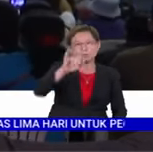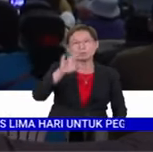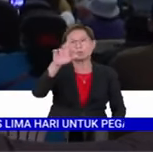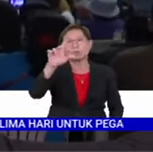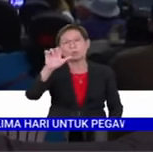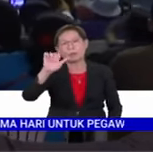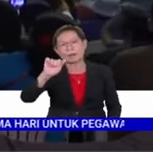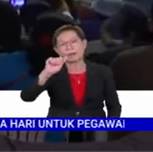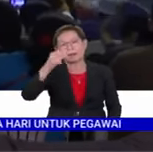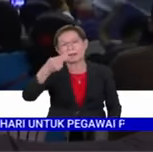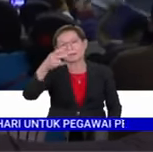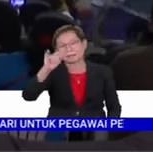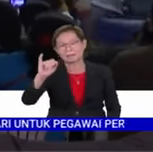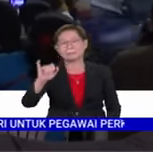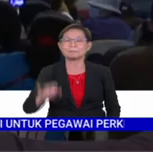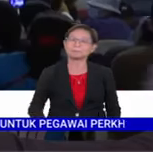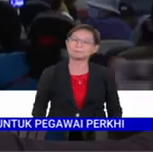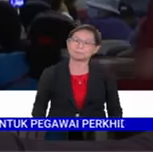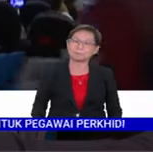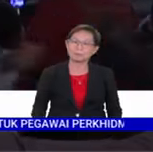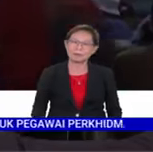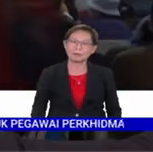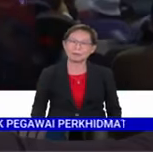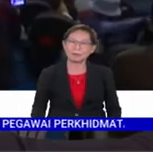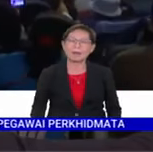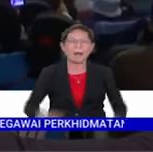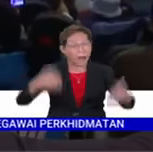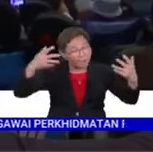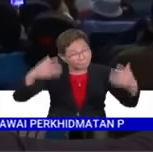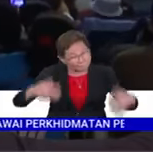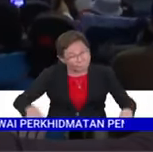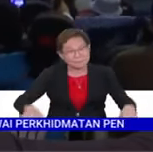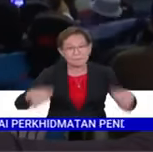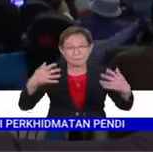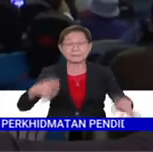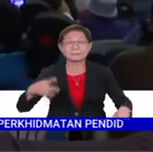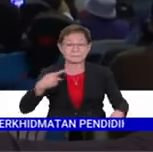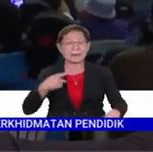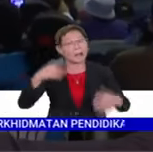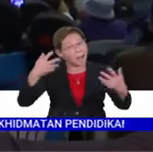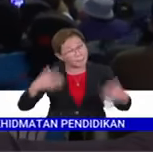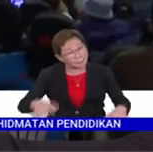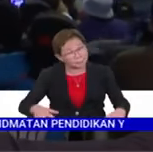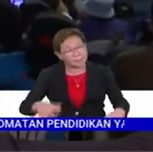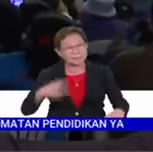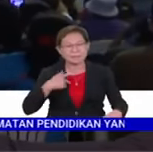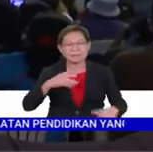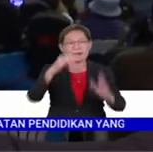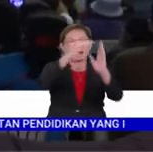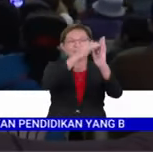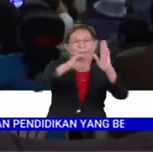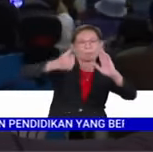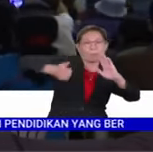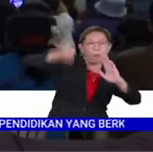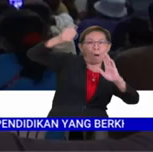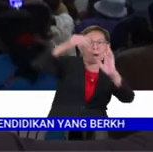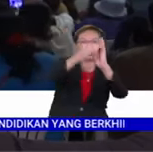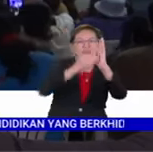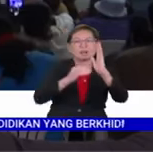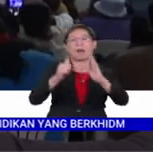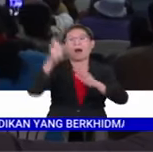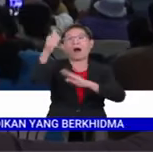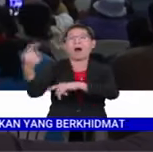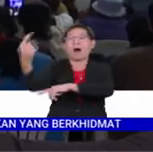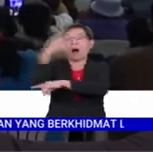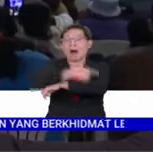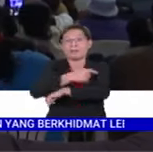Narawi. Okey, jadi pada selepas itu kita akan ada acara kemuncak Hari